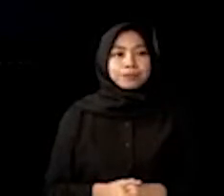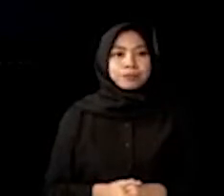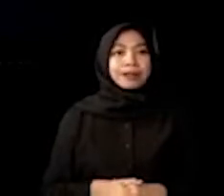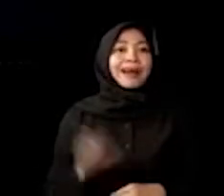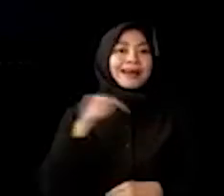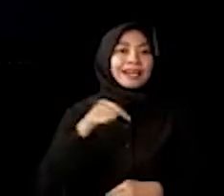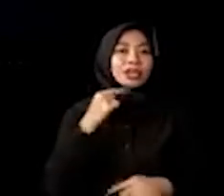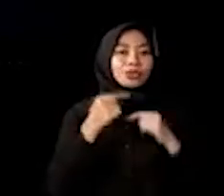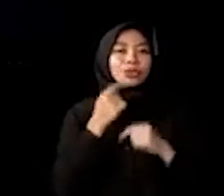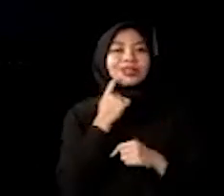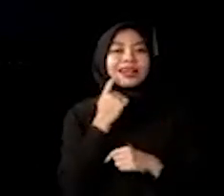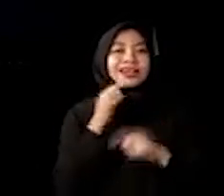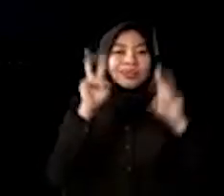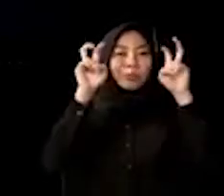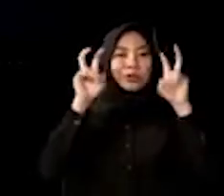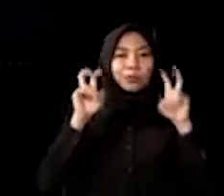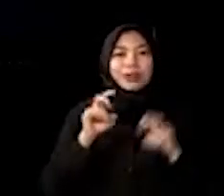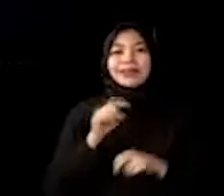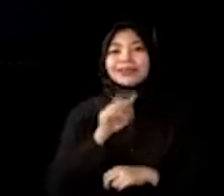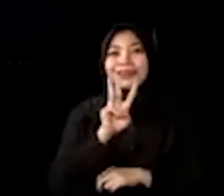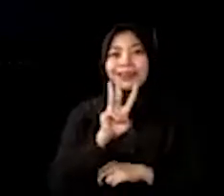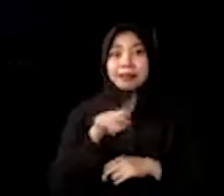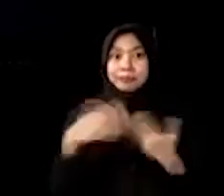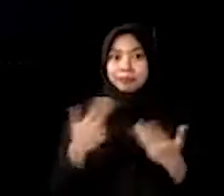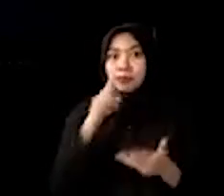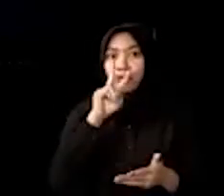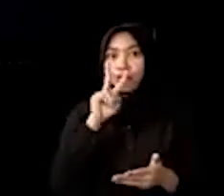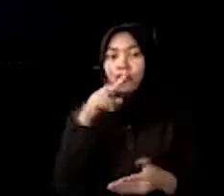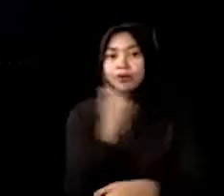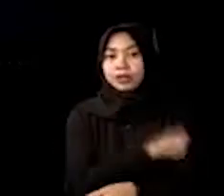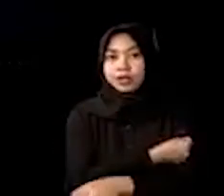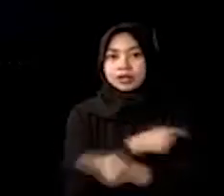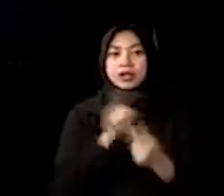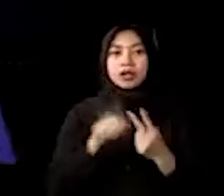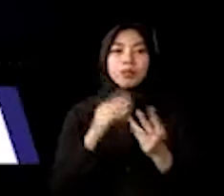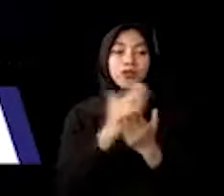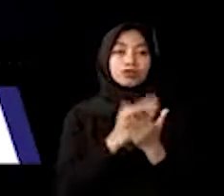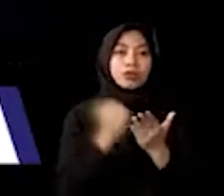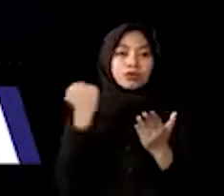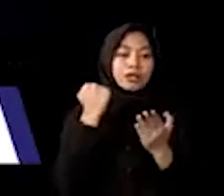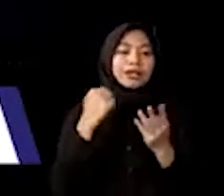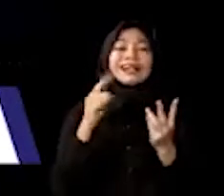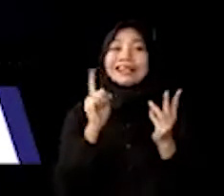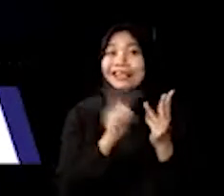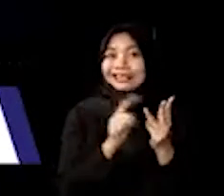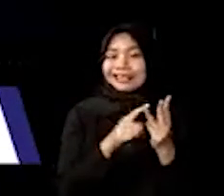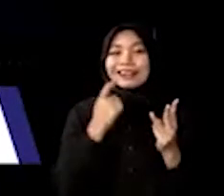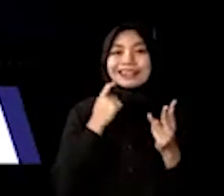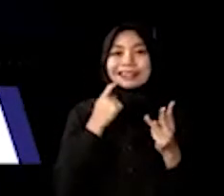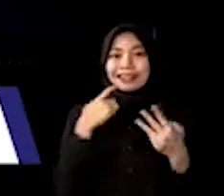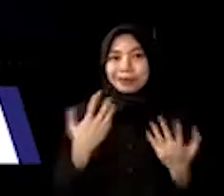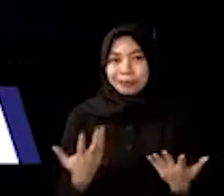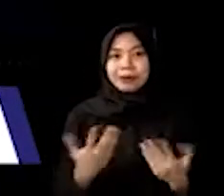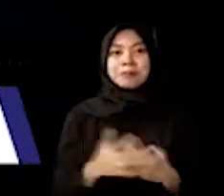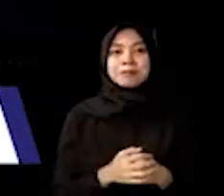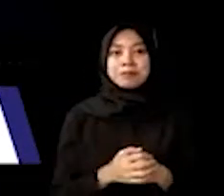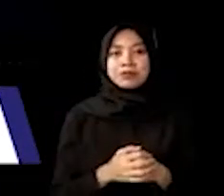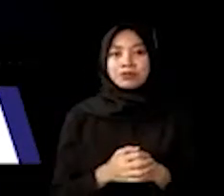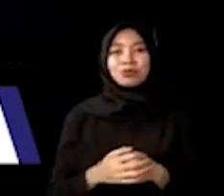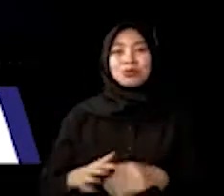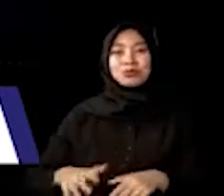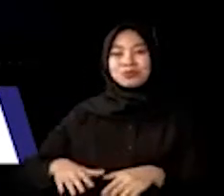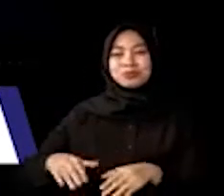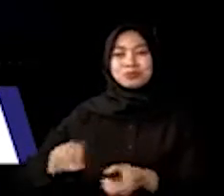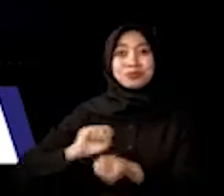menarik adalah soal vaksin soal protokol kesehatan dan bagaimana antisipasi kita menghadapi bencana